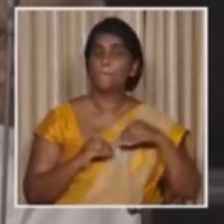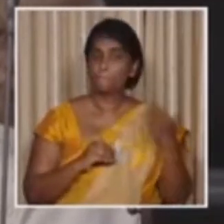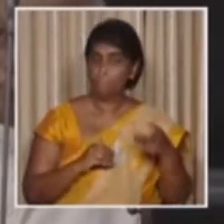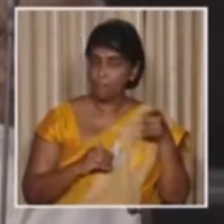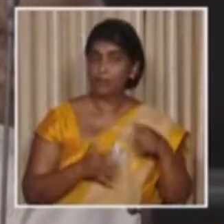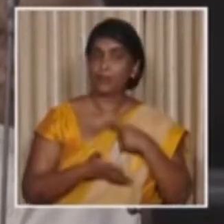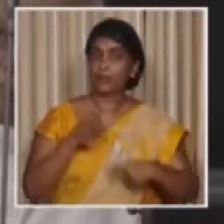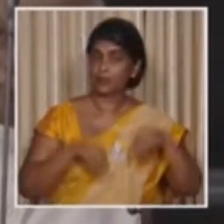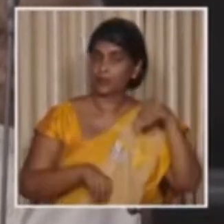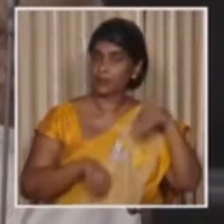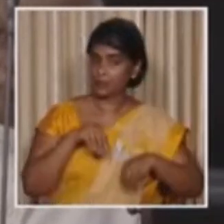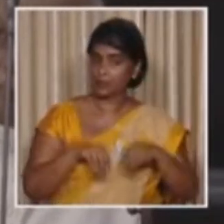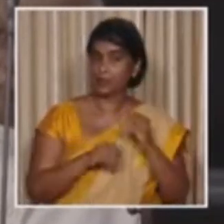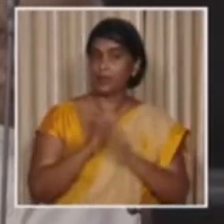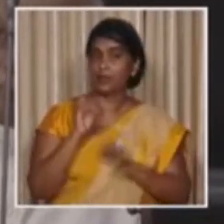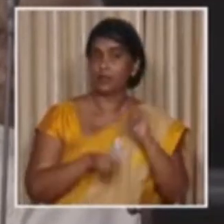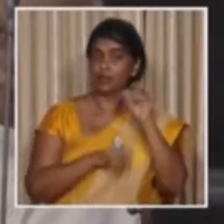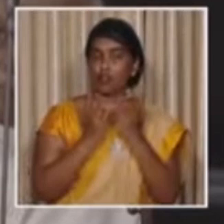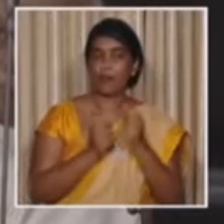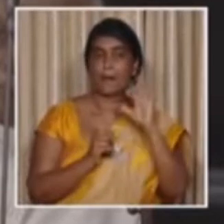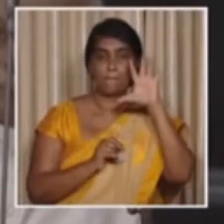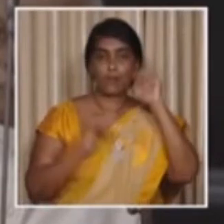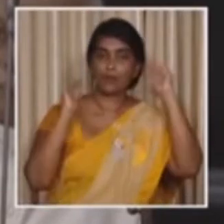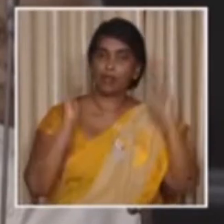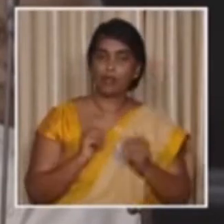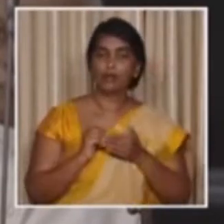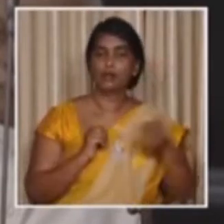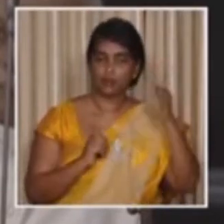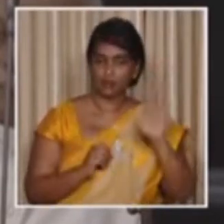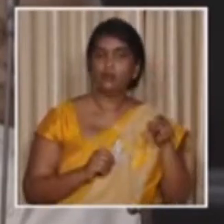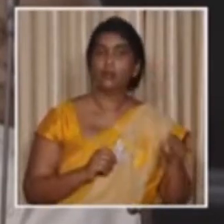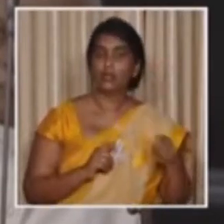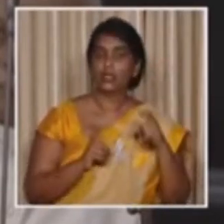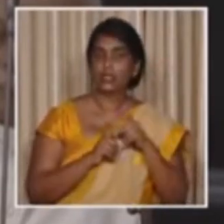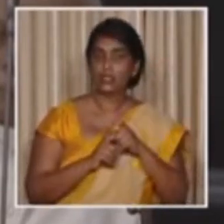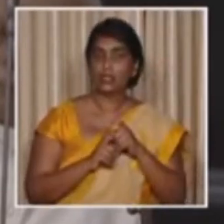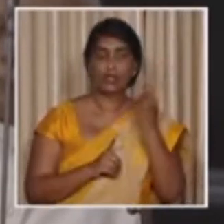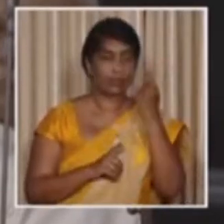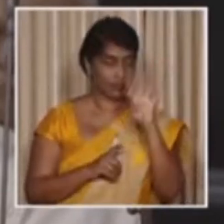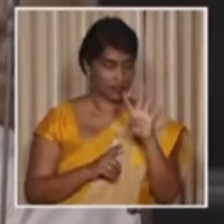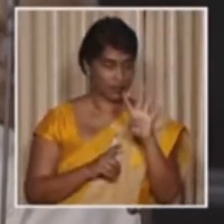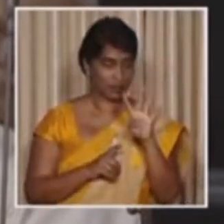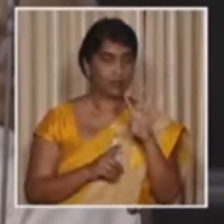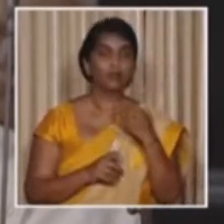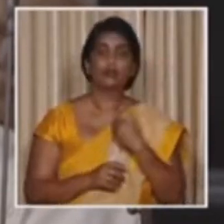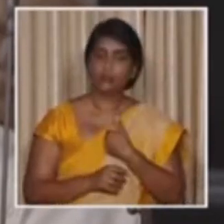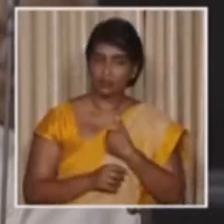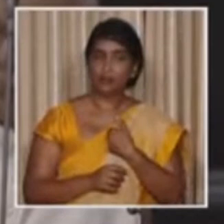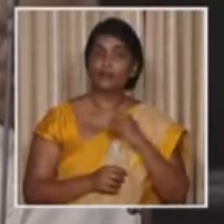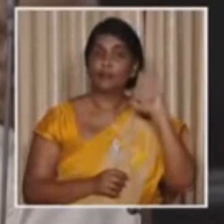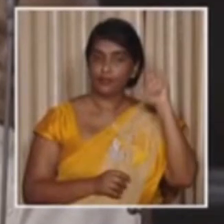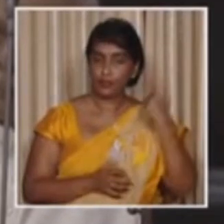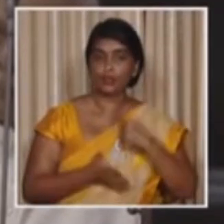මේ ඡන්ද මේ මන්ත්‍රී සංඛ්‍යාව 5000කට අඩු වුණාම පවත්වන්න කියලා දෙසැම්බර් 14 වෙනිදා මම